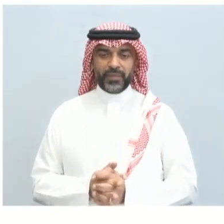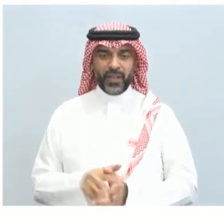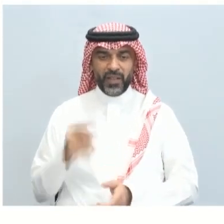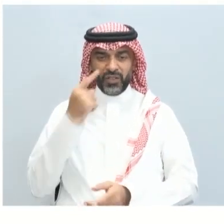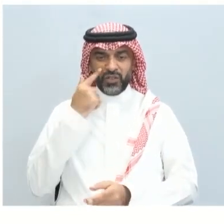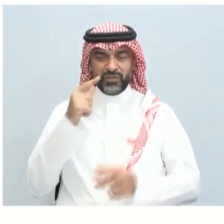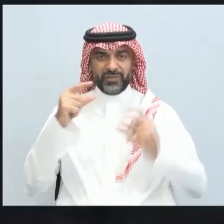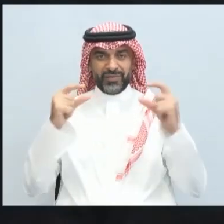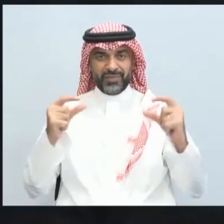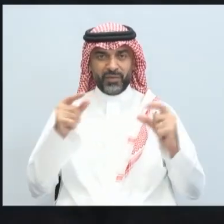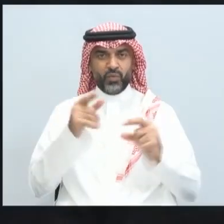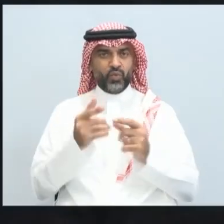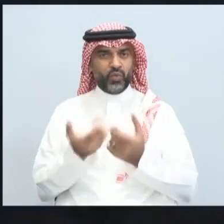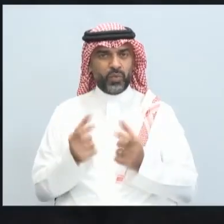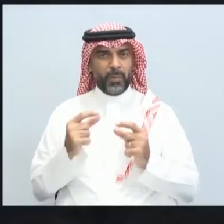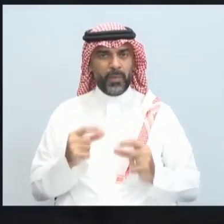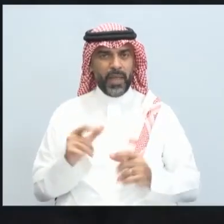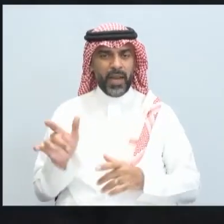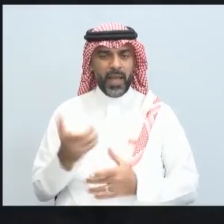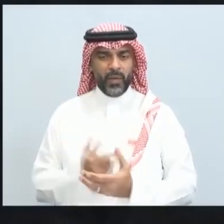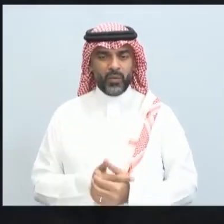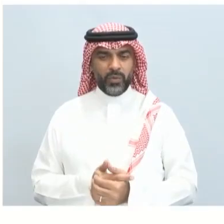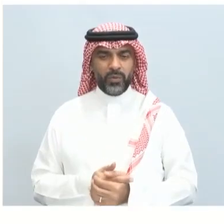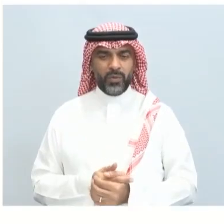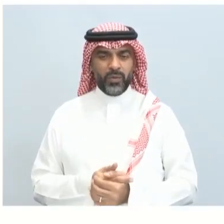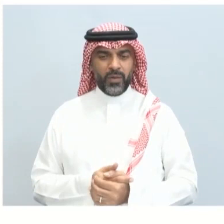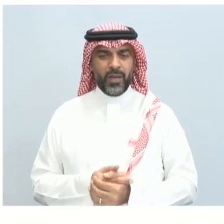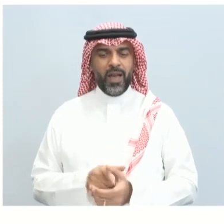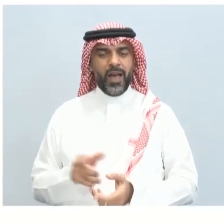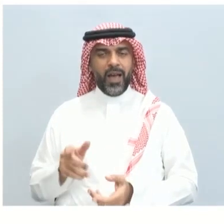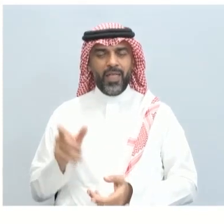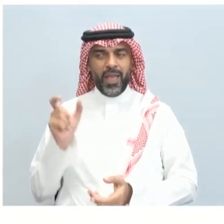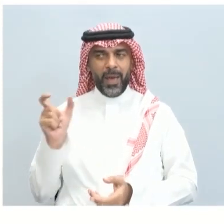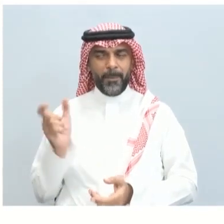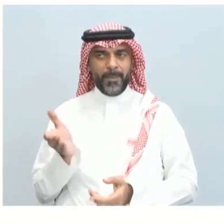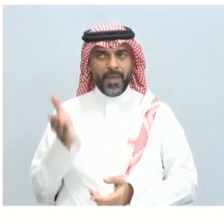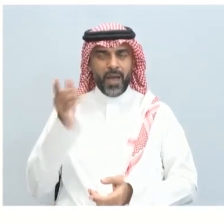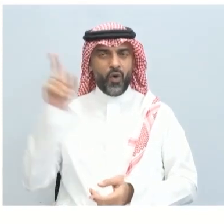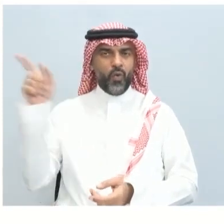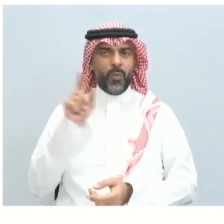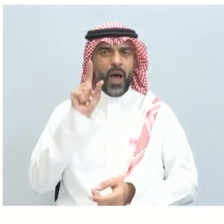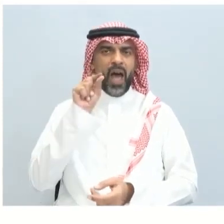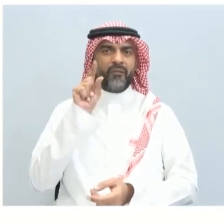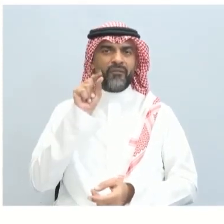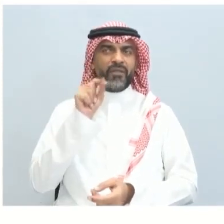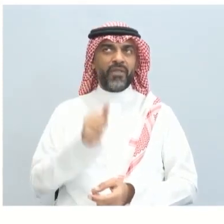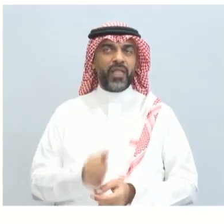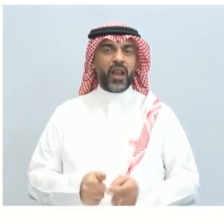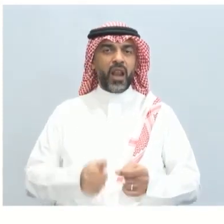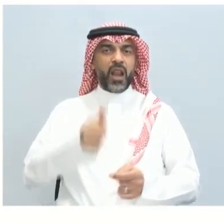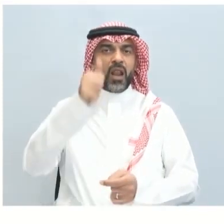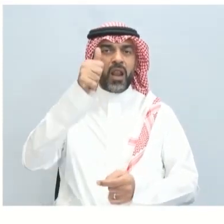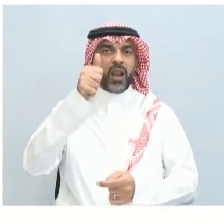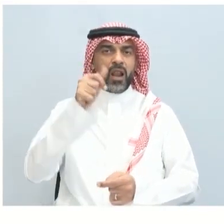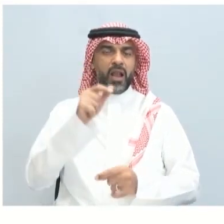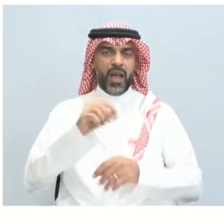يصطفي احسنتم مكانه الانبياء عليهم السلام فهم افضل الناس وساده البشر